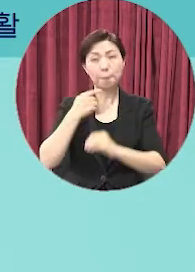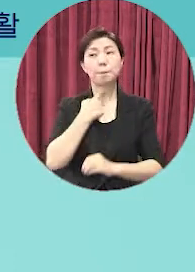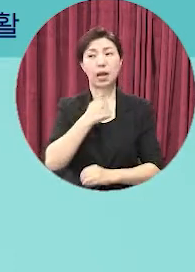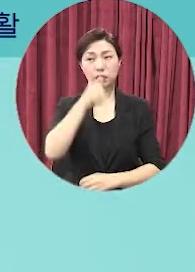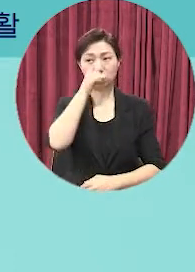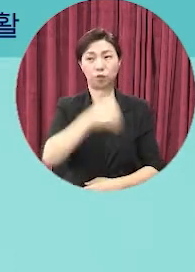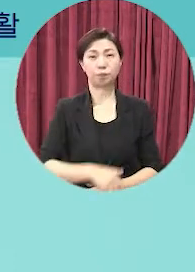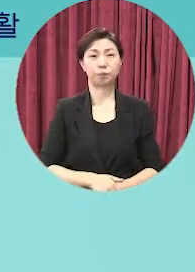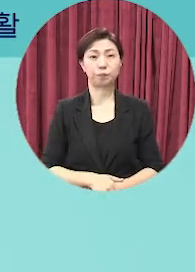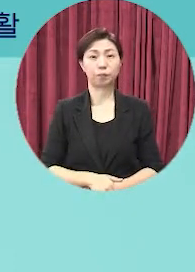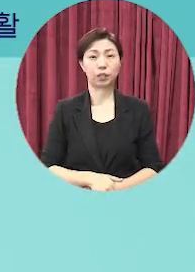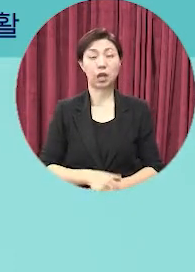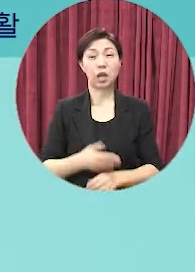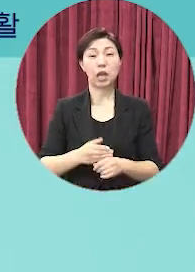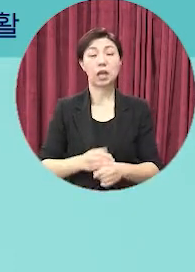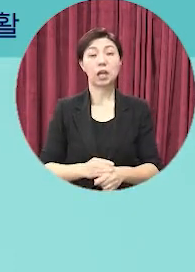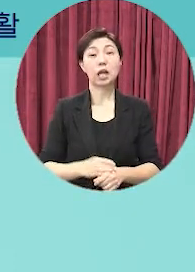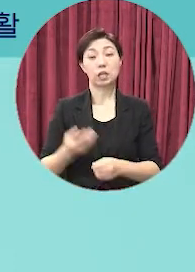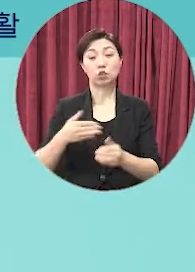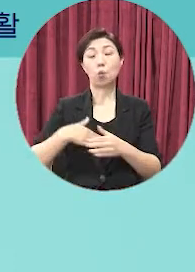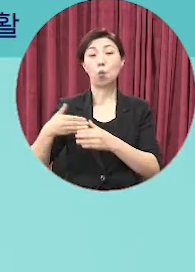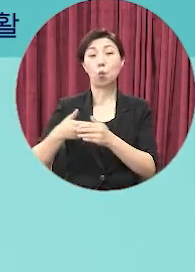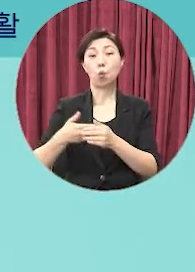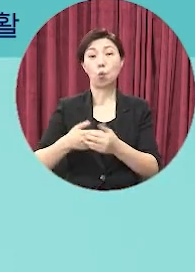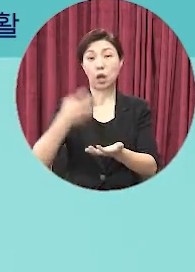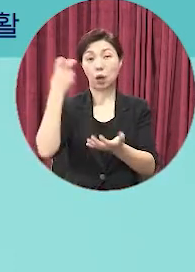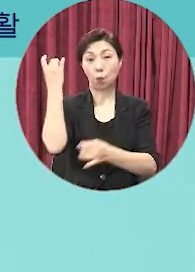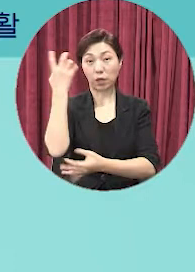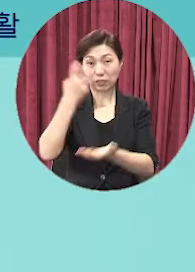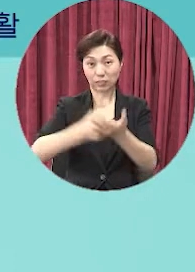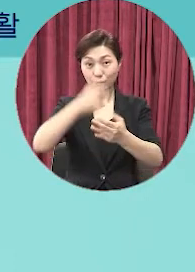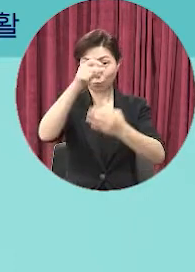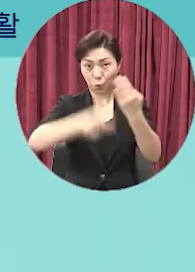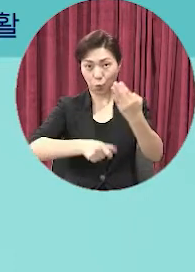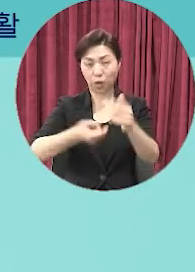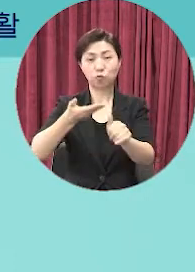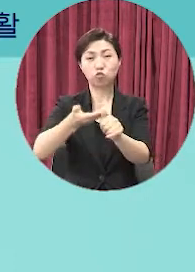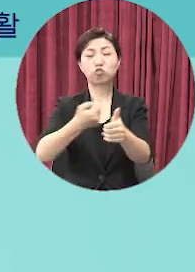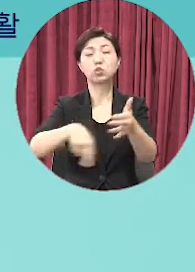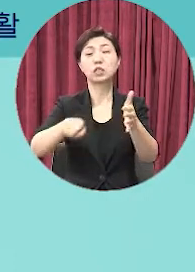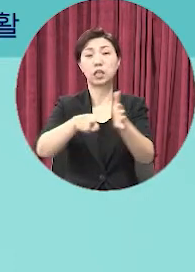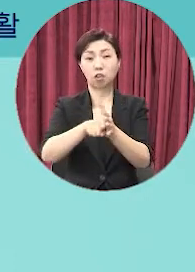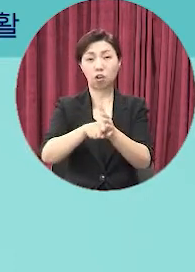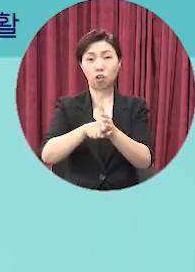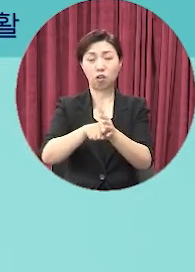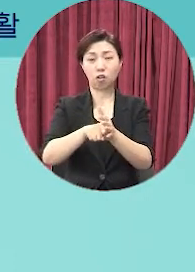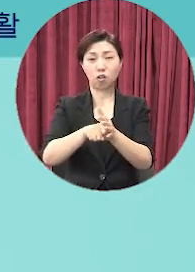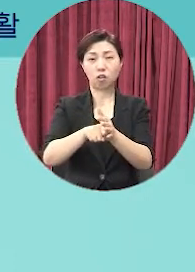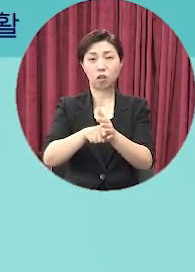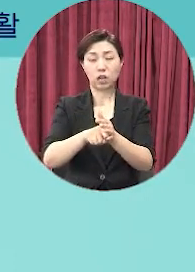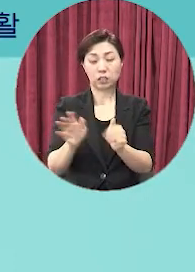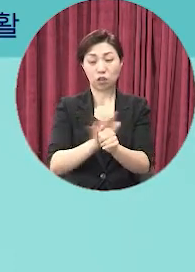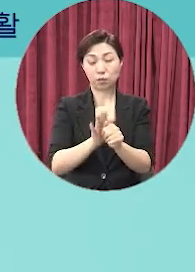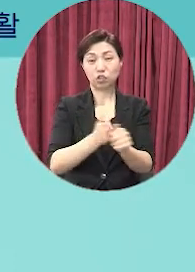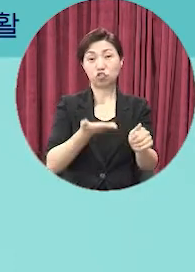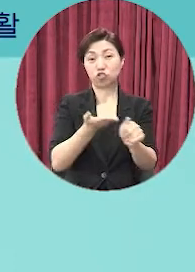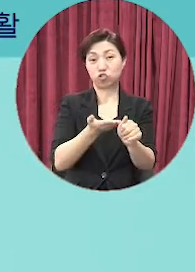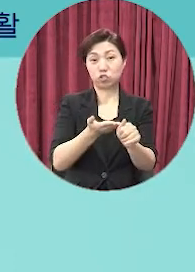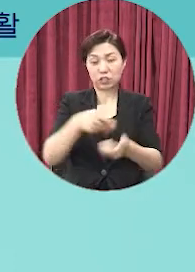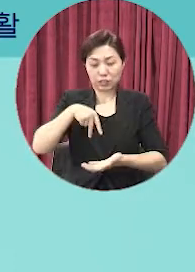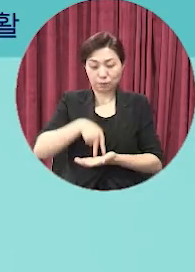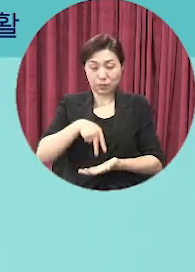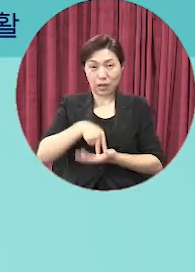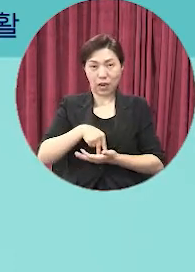제공 방안과 매뉴얼을 개발하기 위해서 공급자의 입장에서 포커스 그룹 인터뷰를